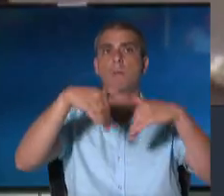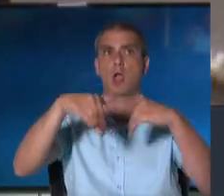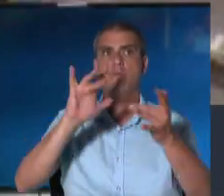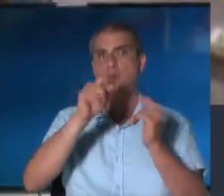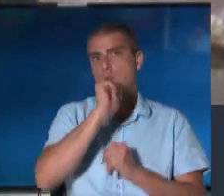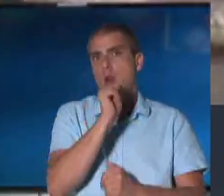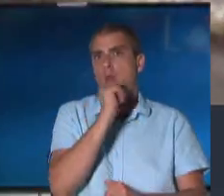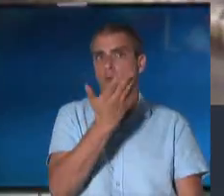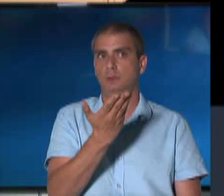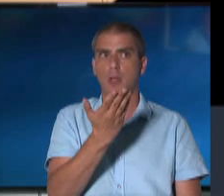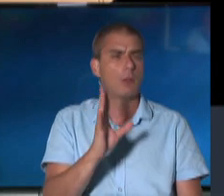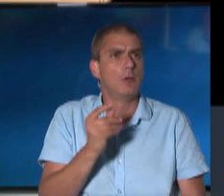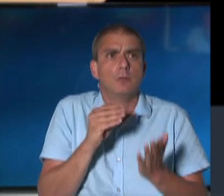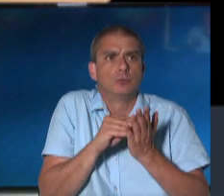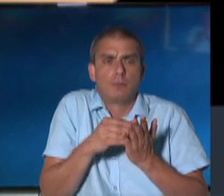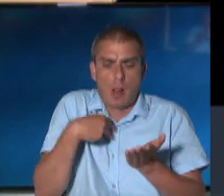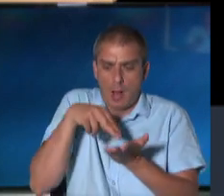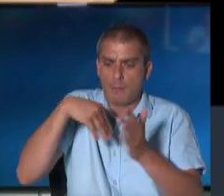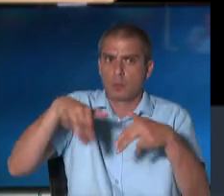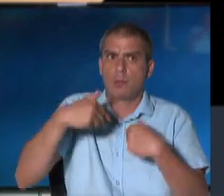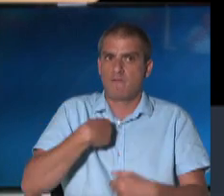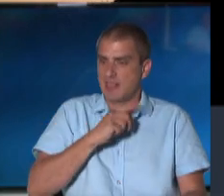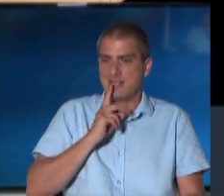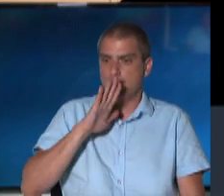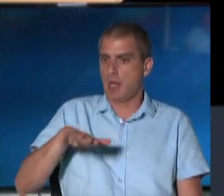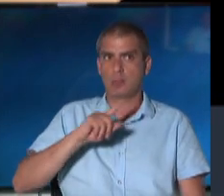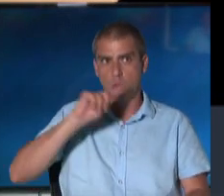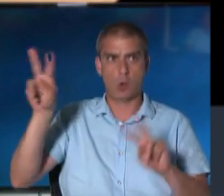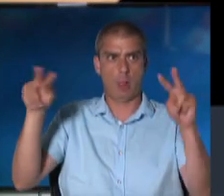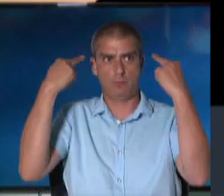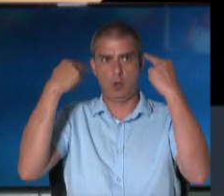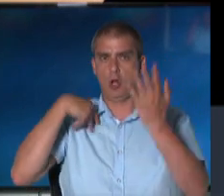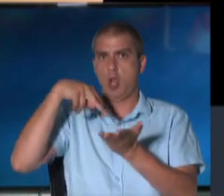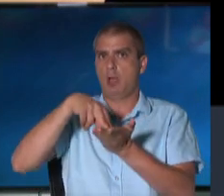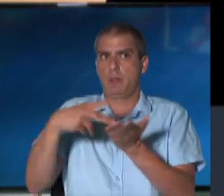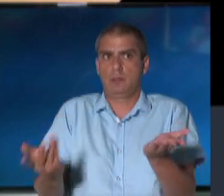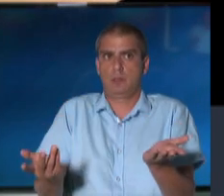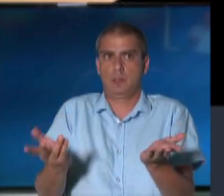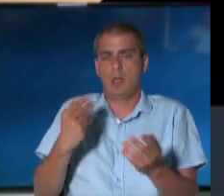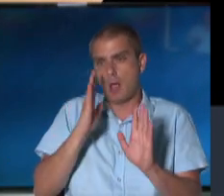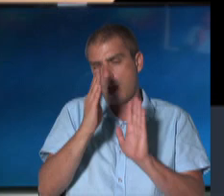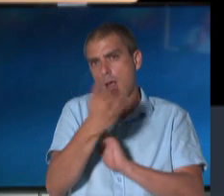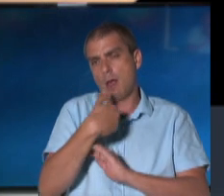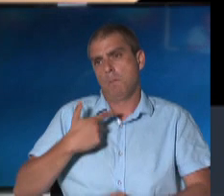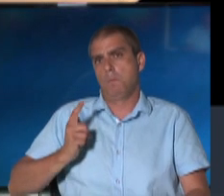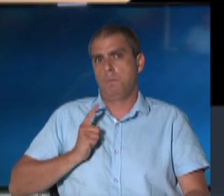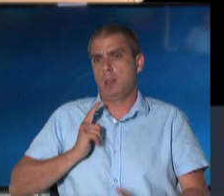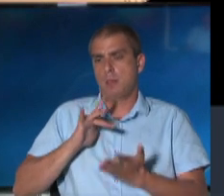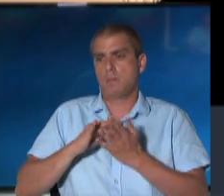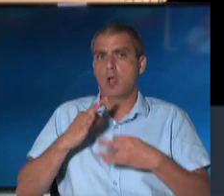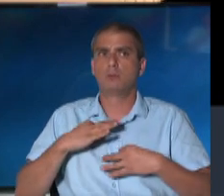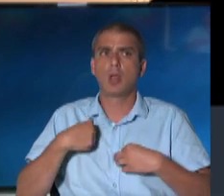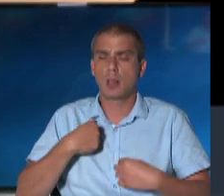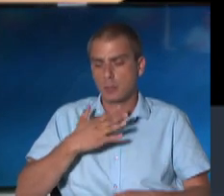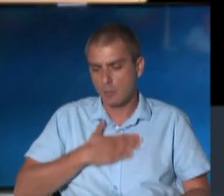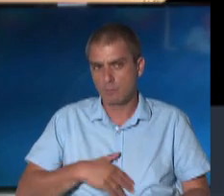בניגוד לרצונן. למה אני צריכה לעמוד ברחוב? אני אמא לילד שכל העולם נראה אותי עומדת ככה. שם יש לי את הפרטיות שלי, את הפינה שלי. אני